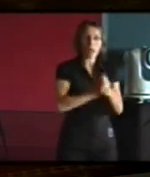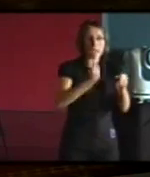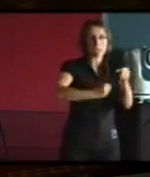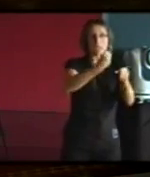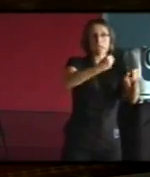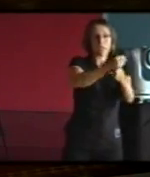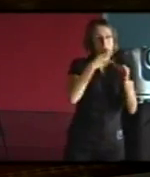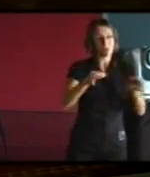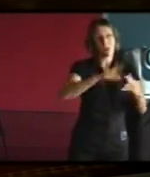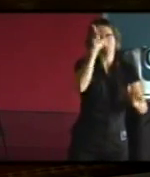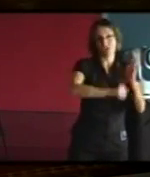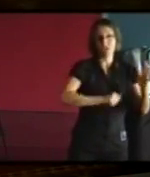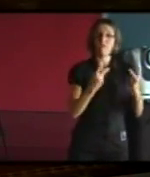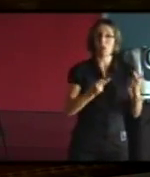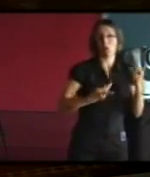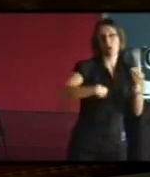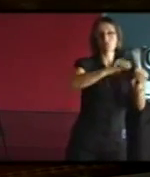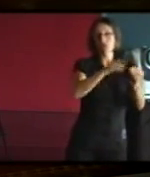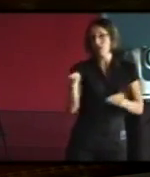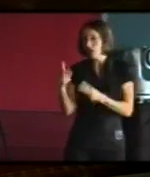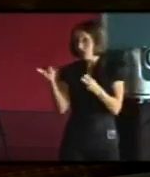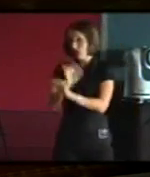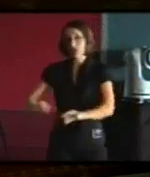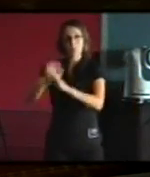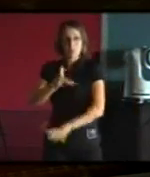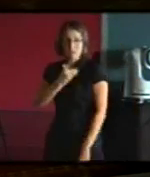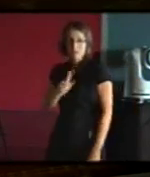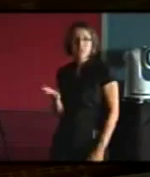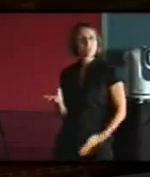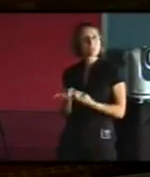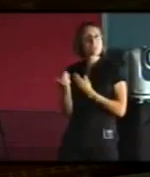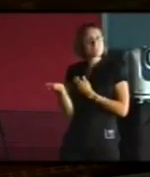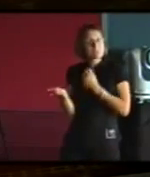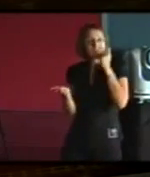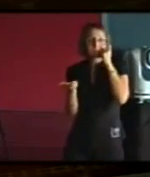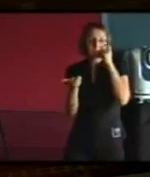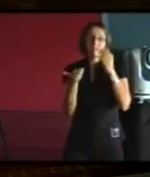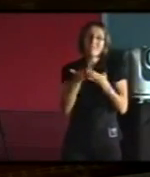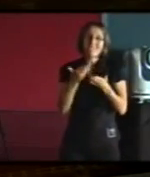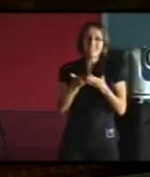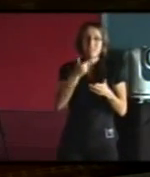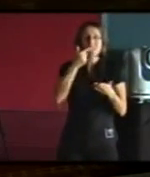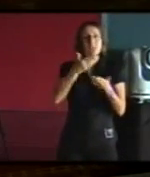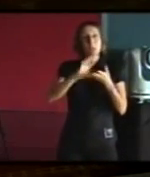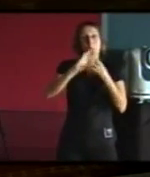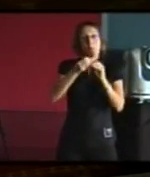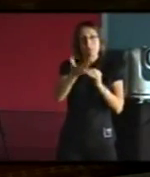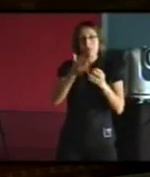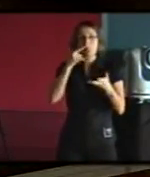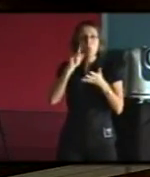fait, le bureau, c'est pas très vieux, hein, c'est pas très ancien. Non. Et c'est le premier cycle d'obsolescence absolue du bureau,